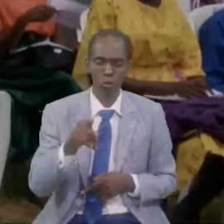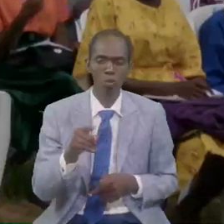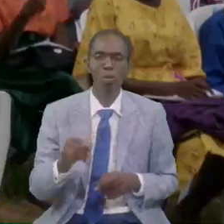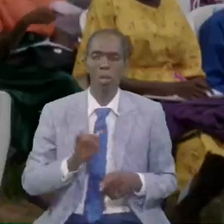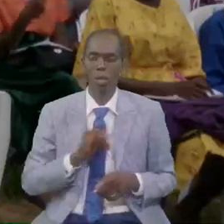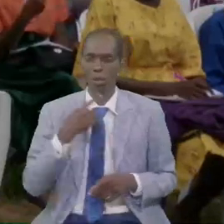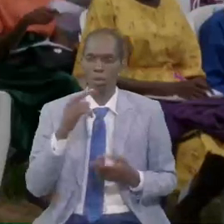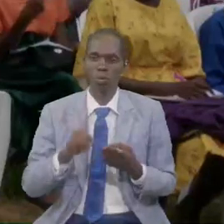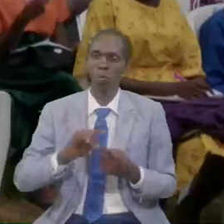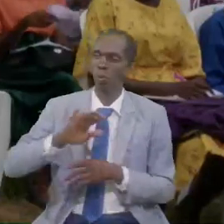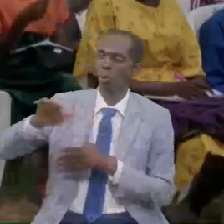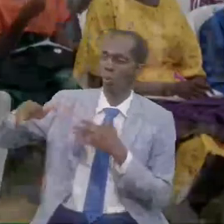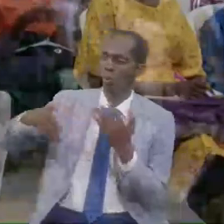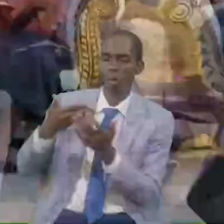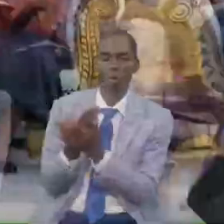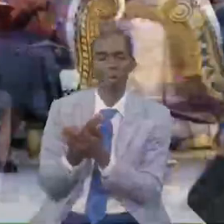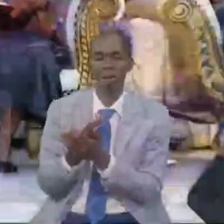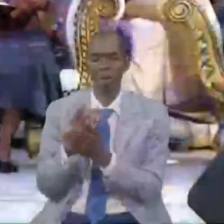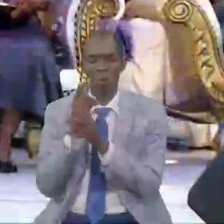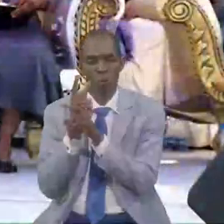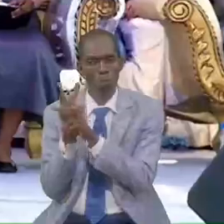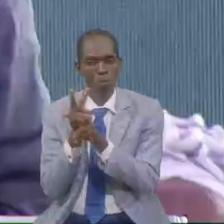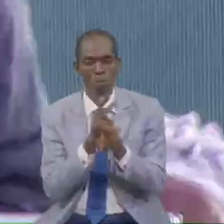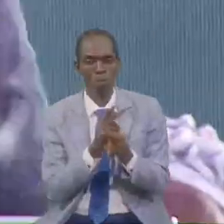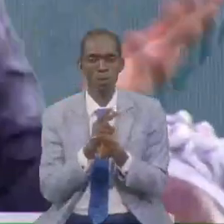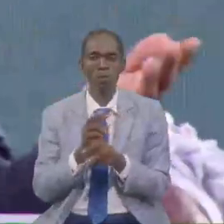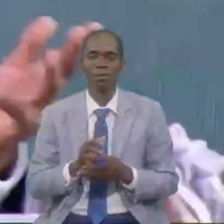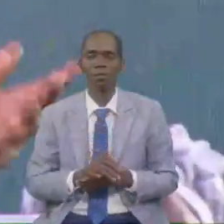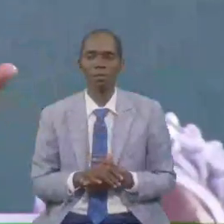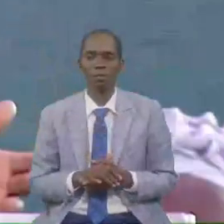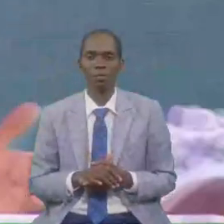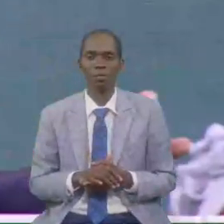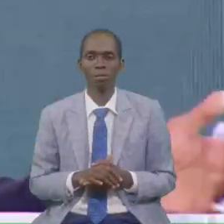Ce que je vous dis, je le dis à tous, veillez.